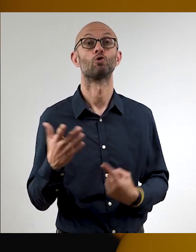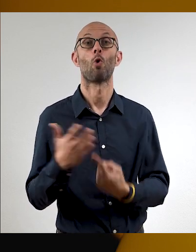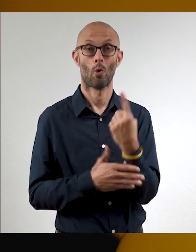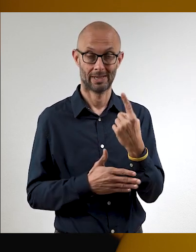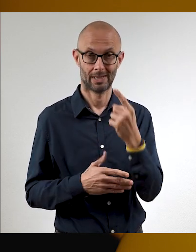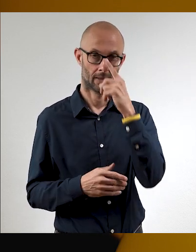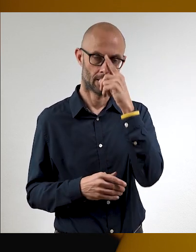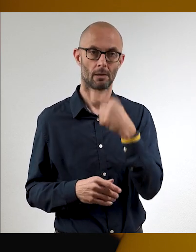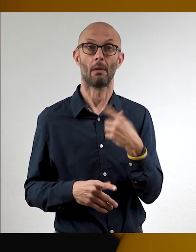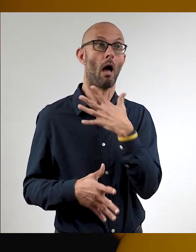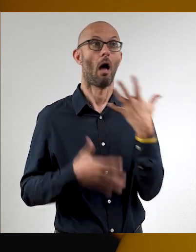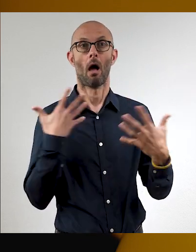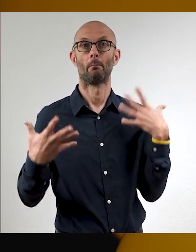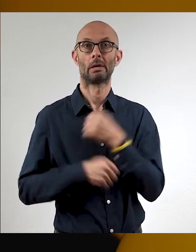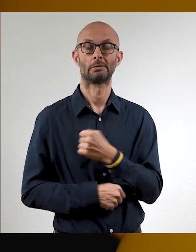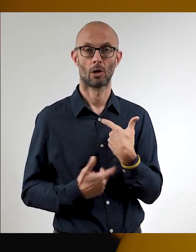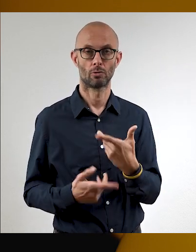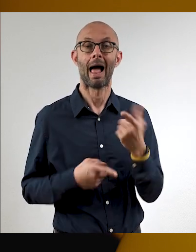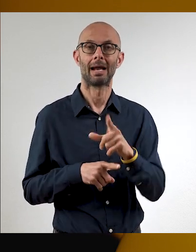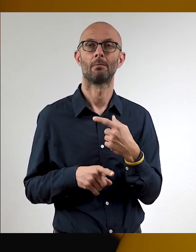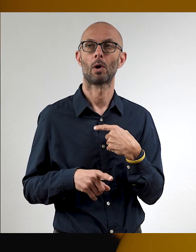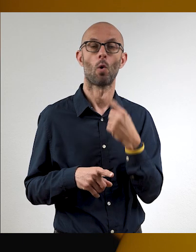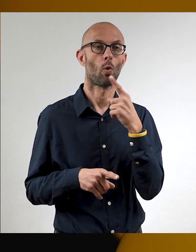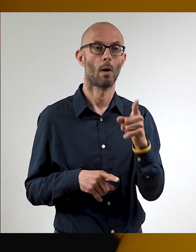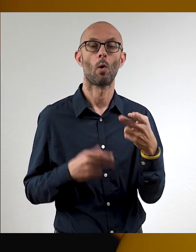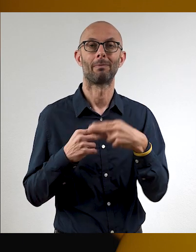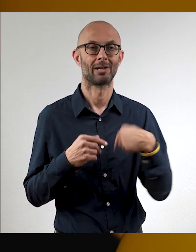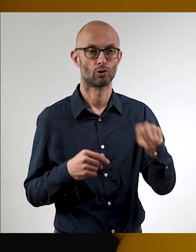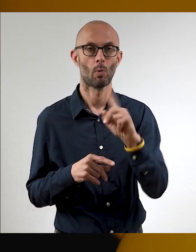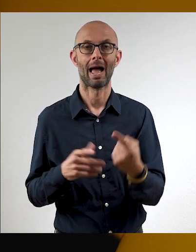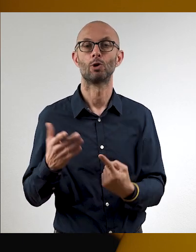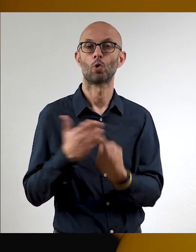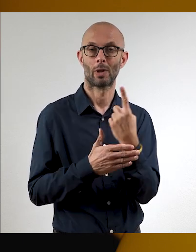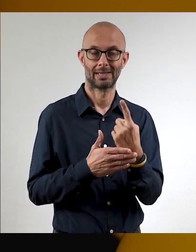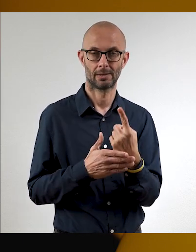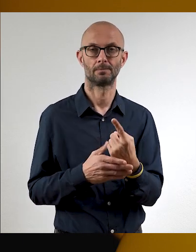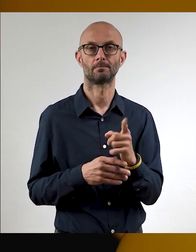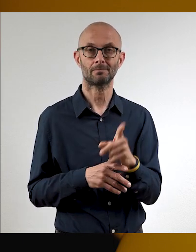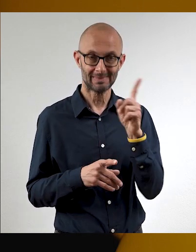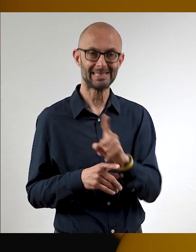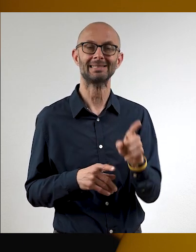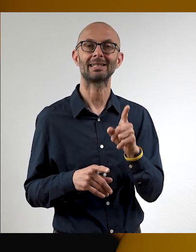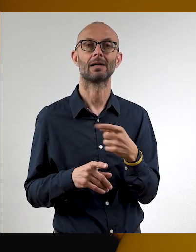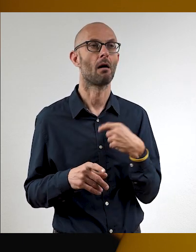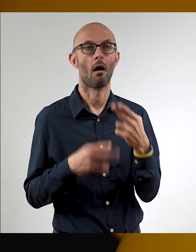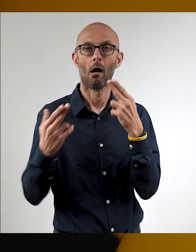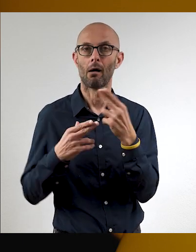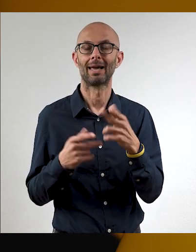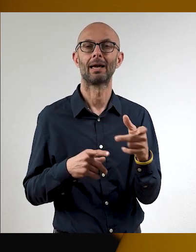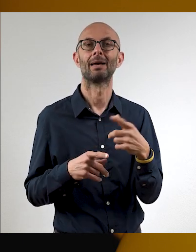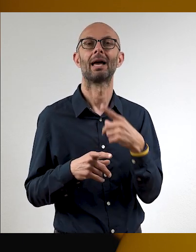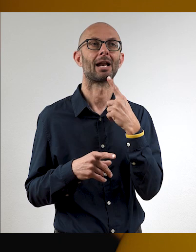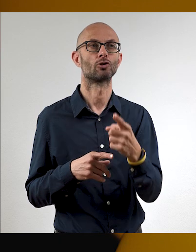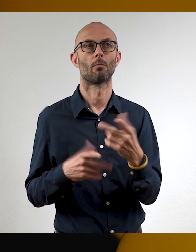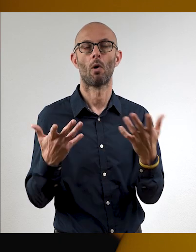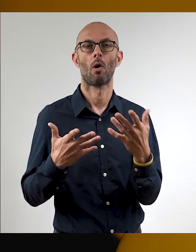zgodi, zapaničarimo ali pa ko se nekomu bližjemu nekaj zgodi in se zatečemo v